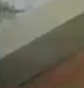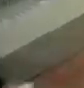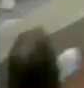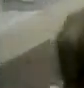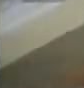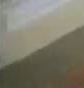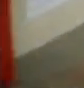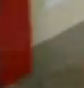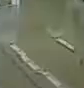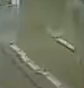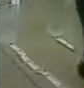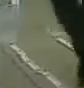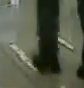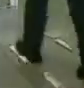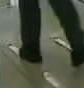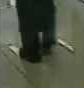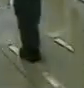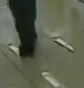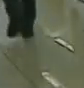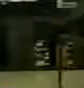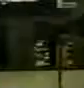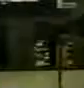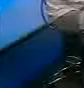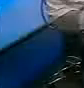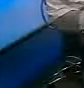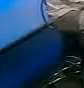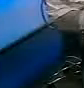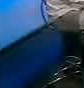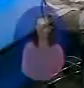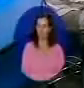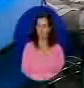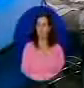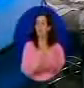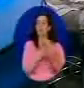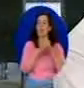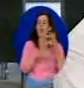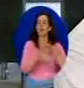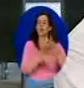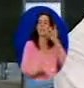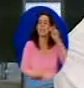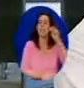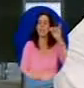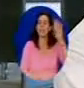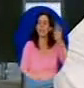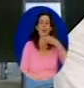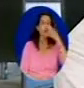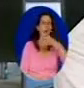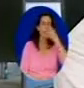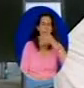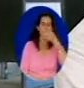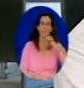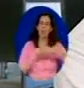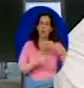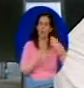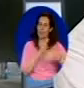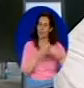שבמקרים רבים אנחנו בוחרים במודע להיות כאלה. שלום לדוקטור יניב שני, חוקר ומרצה בתחום התנהגות